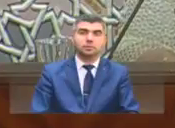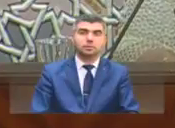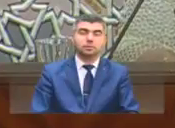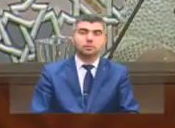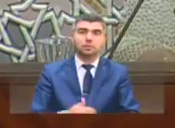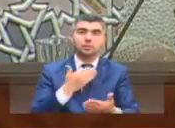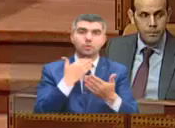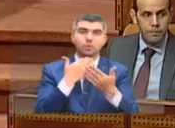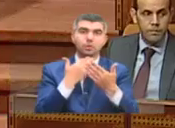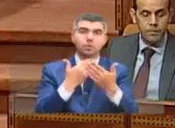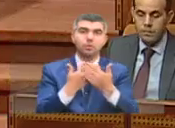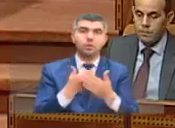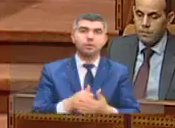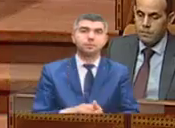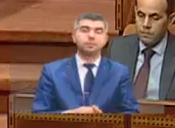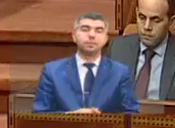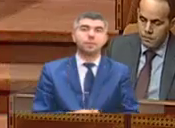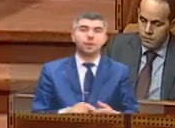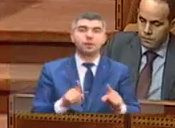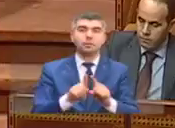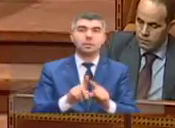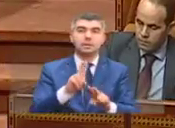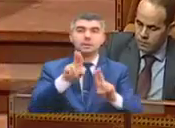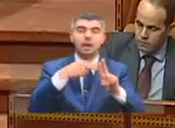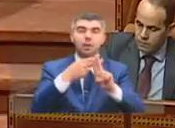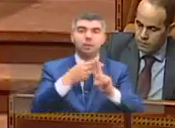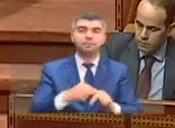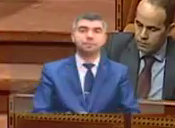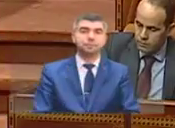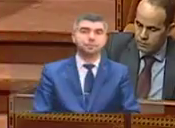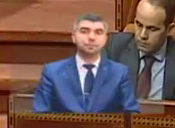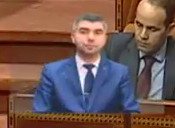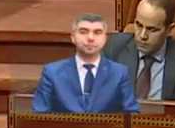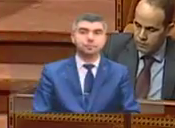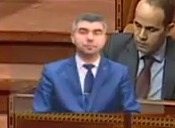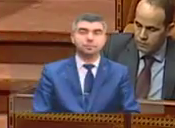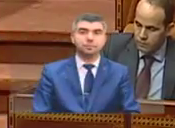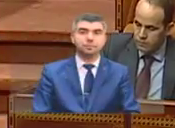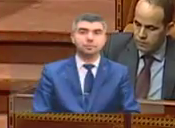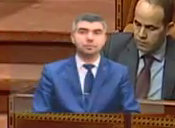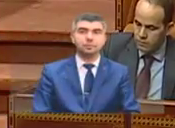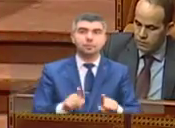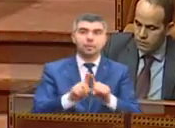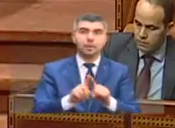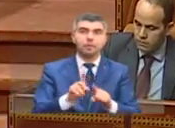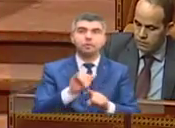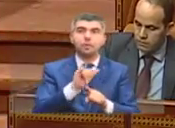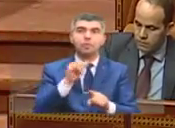شكرا السيدة كاتبة الدولة على الجواب ديالكم، اللي فعلا ما ننكروش المجهودات التي يقوم بها